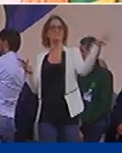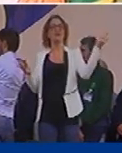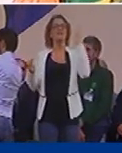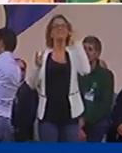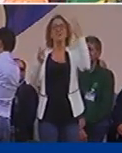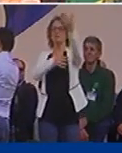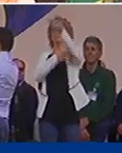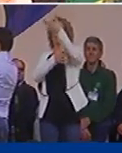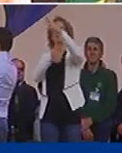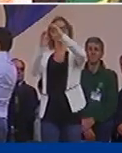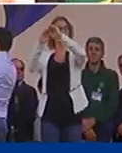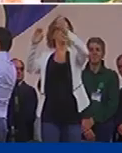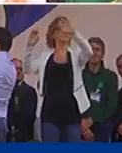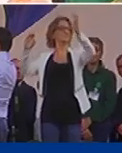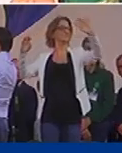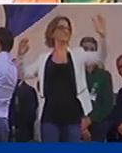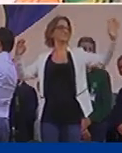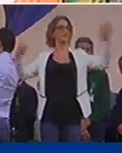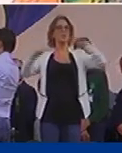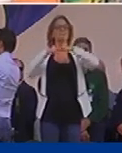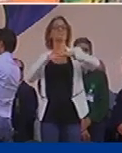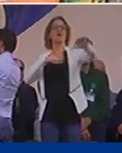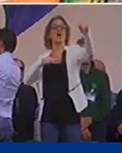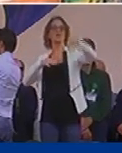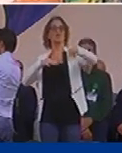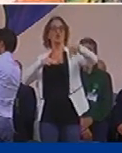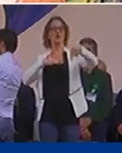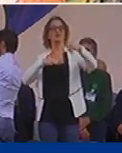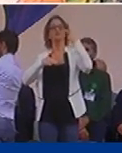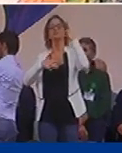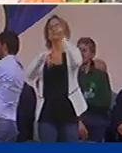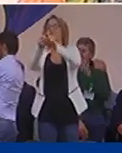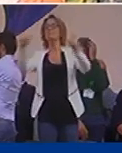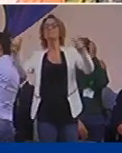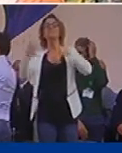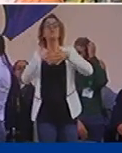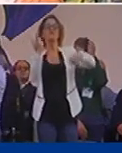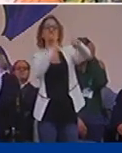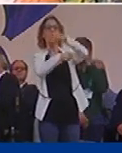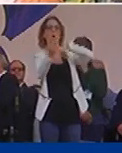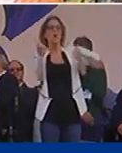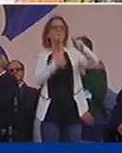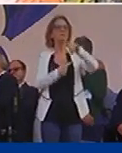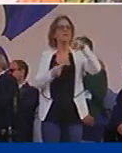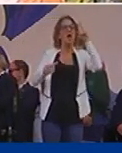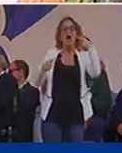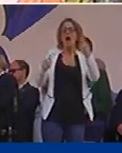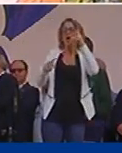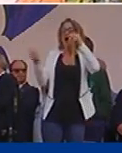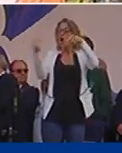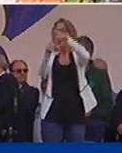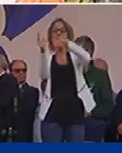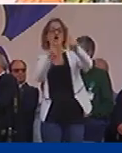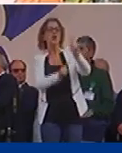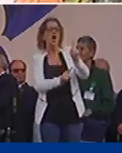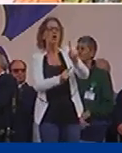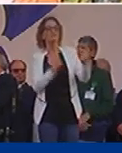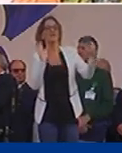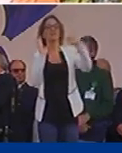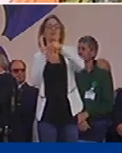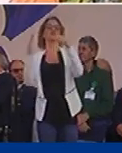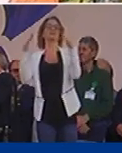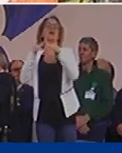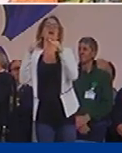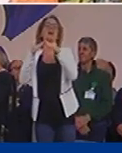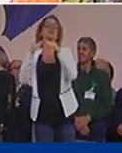bandiere così diverse sul prato di oggi, fra gente che si vuole bene, che non si conosce, ma che torna a casa